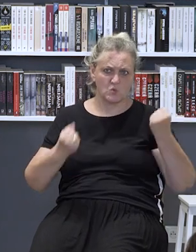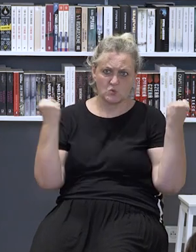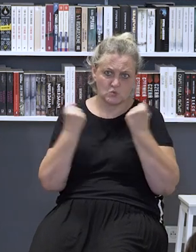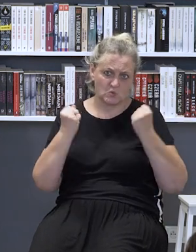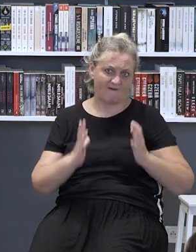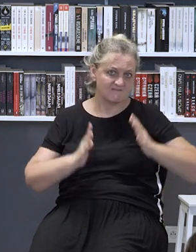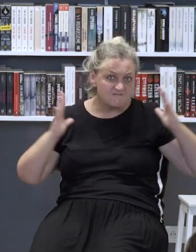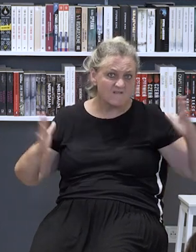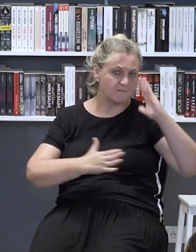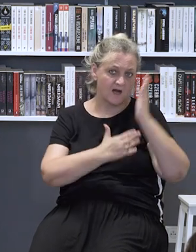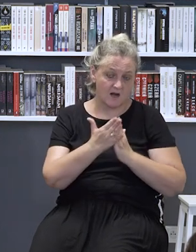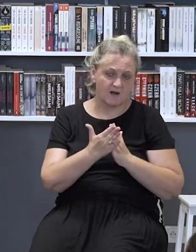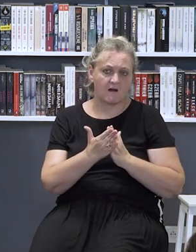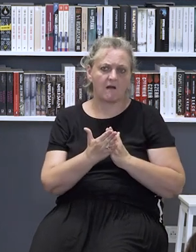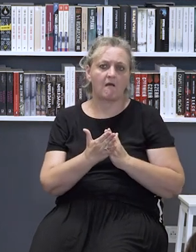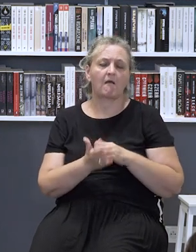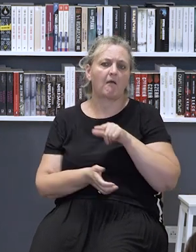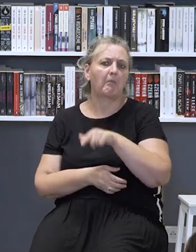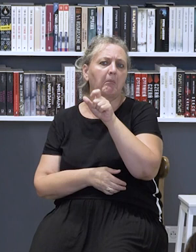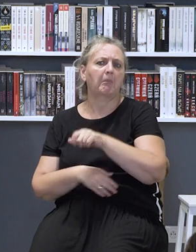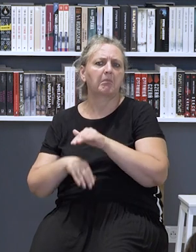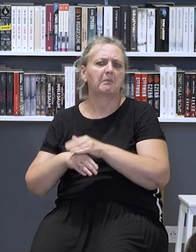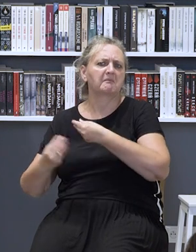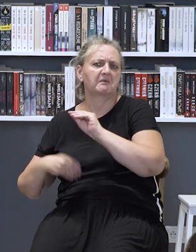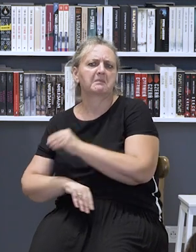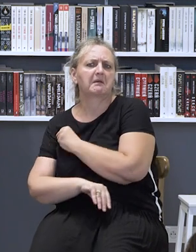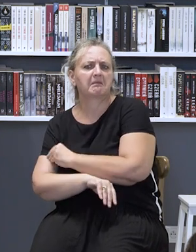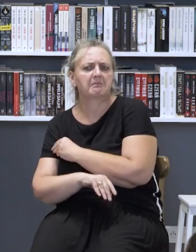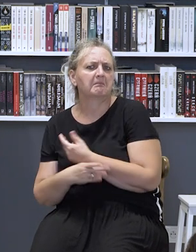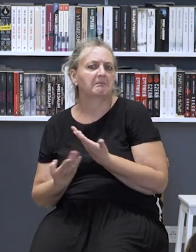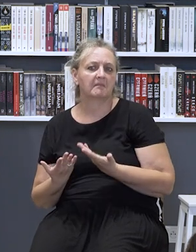ogromna. Nie? No i